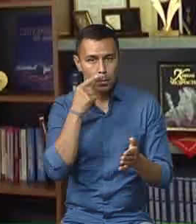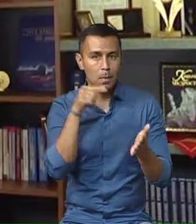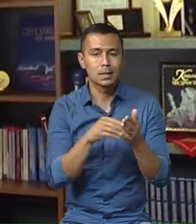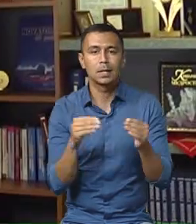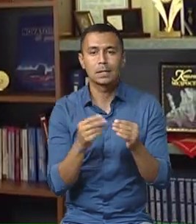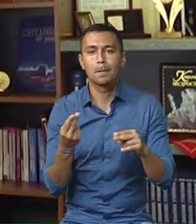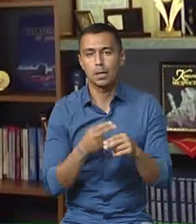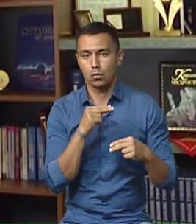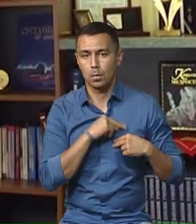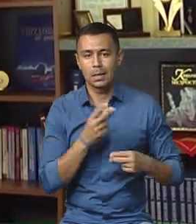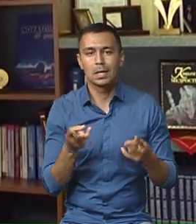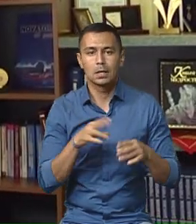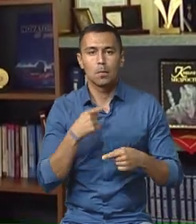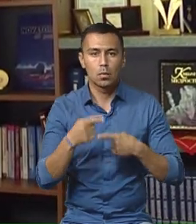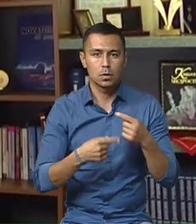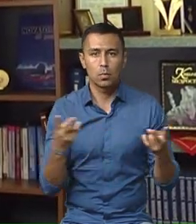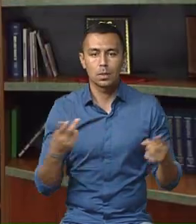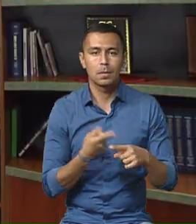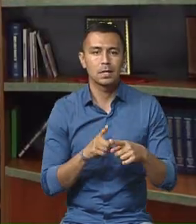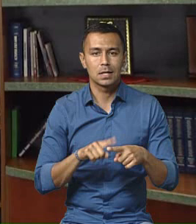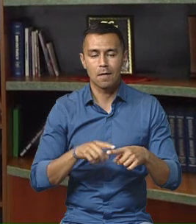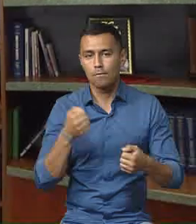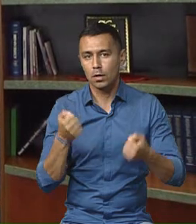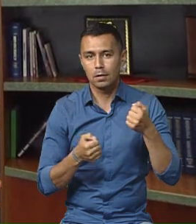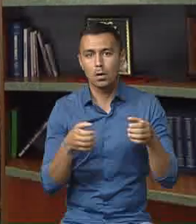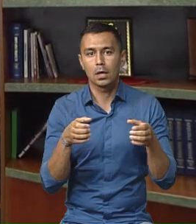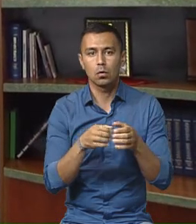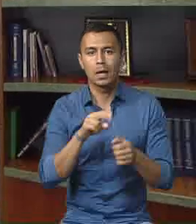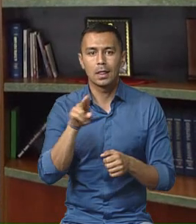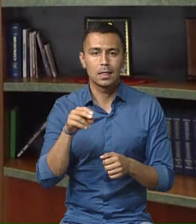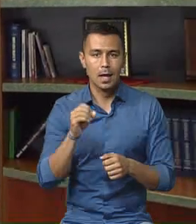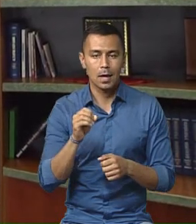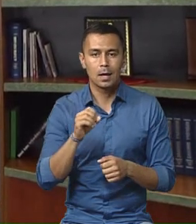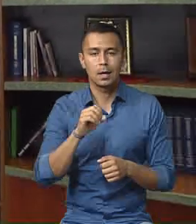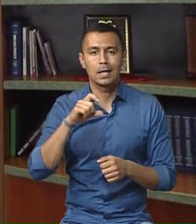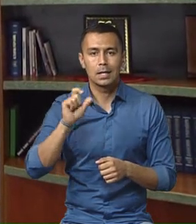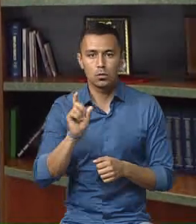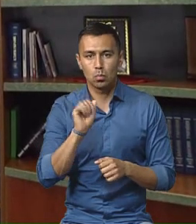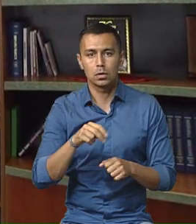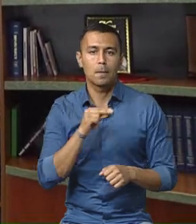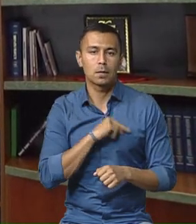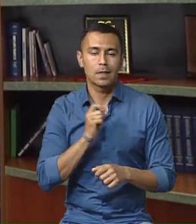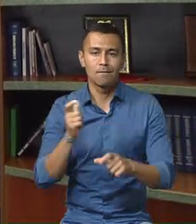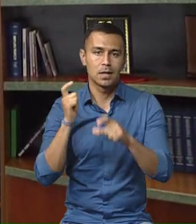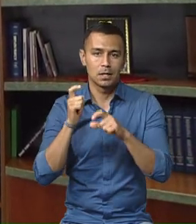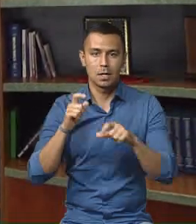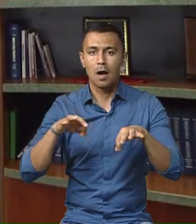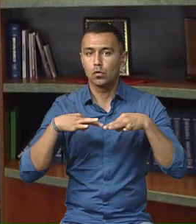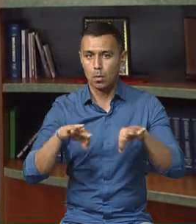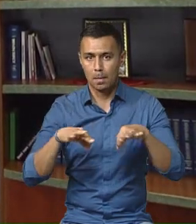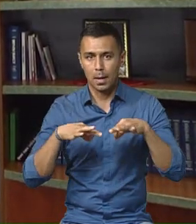безробітних. Залишається постійно потреба – це водіїв категорії Д, є такі, що можуть на вантажних автомобілях